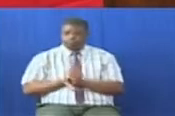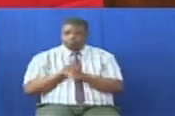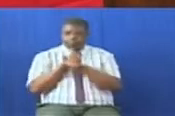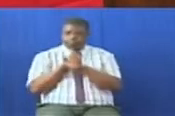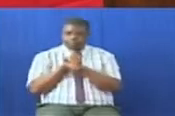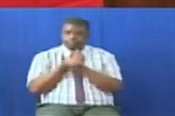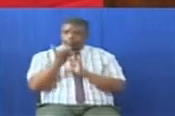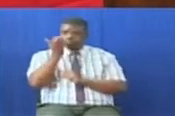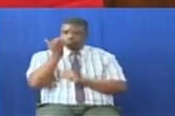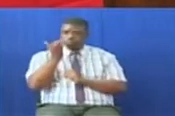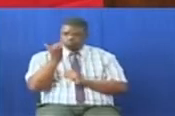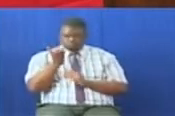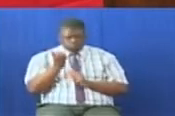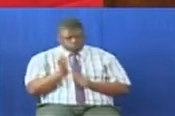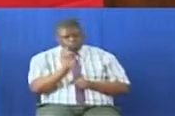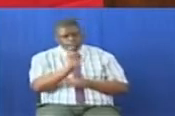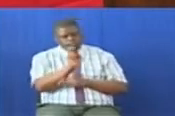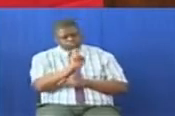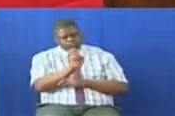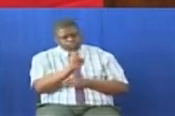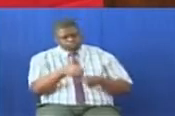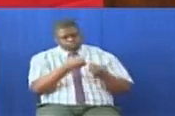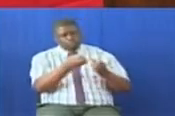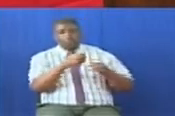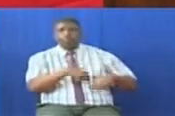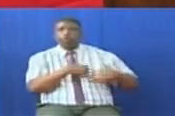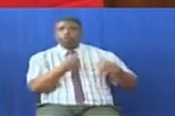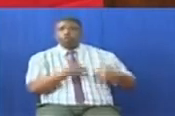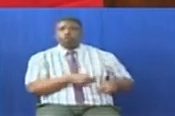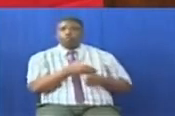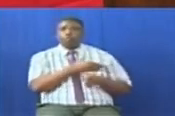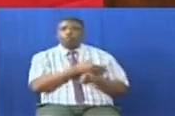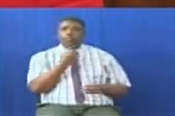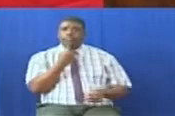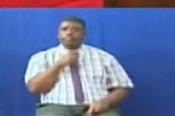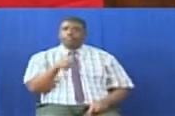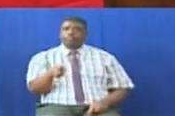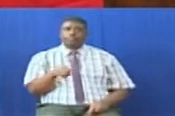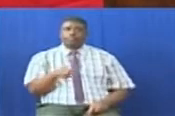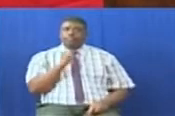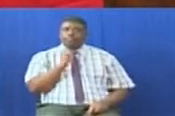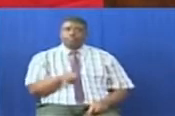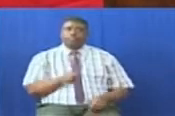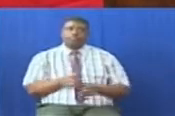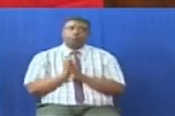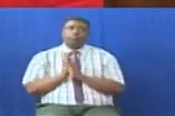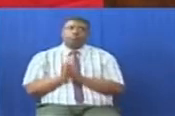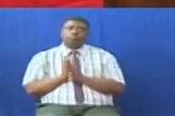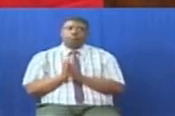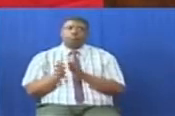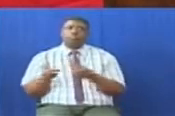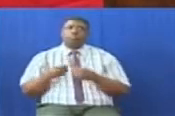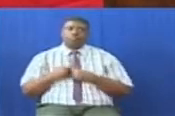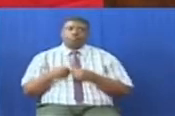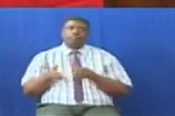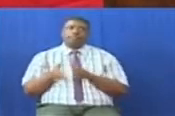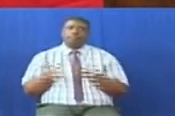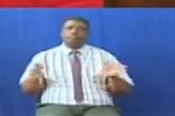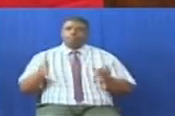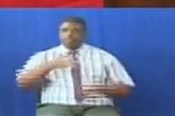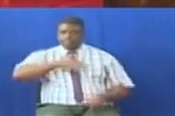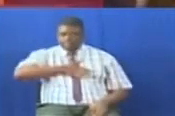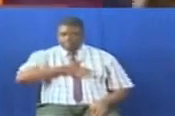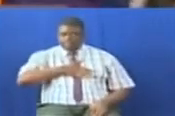Mwenyezi Mungu aendelee kumsimamia na kumtia moyo. Baada ya kusema hayo, Mheshimiwa Naibu Spika, nashukuru sana kwa kunipa fursa. Asante